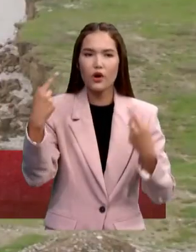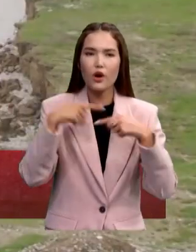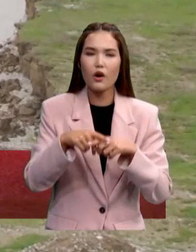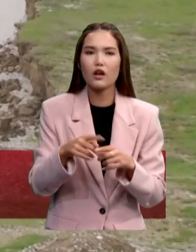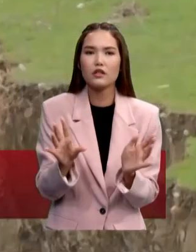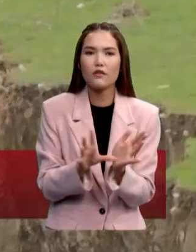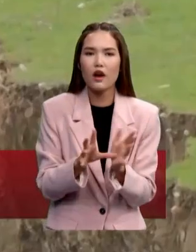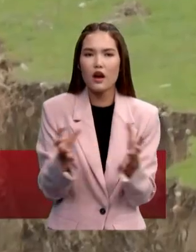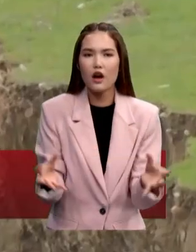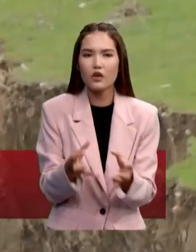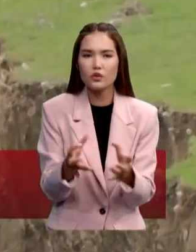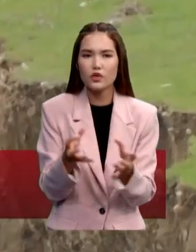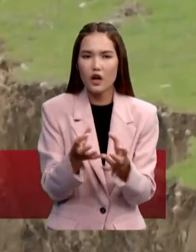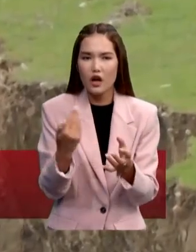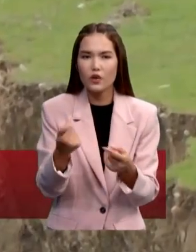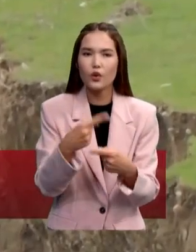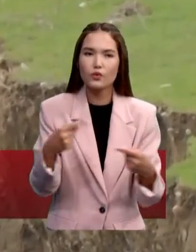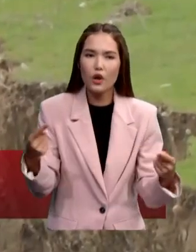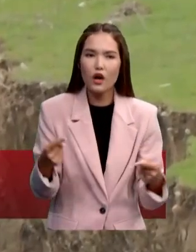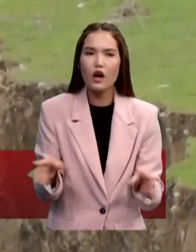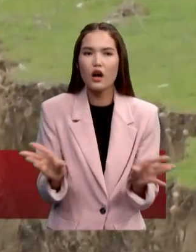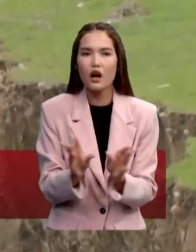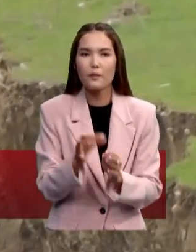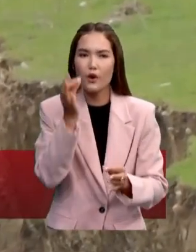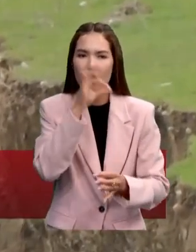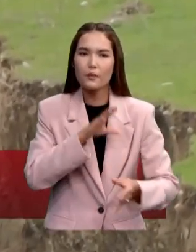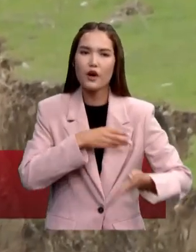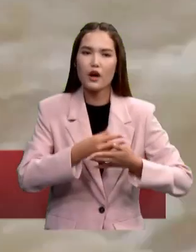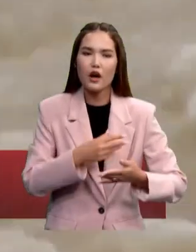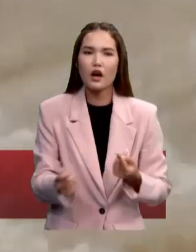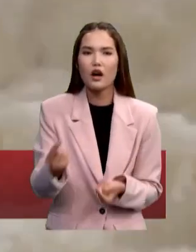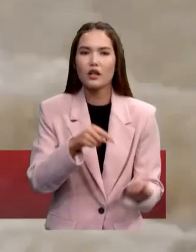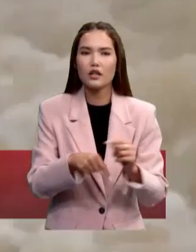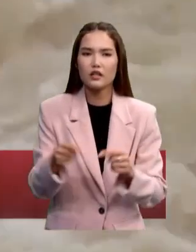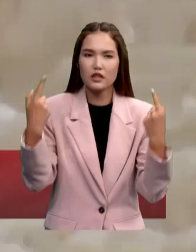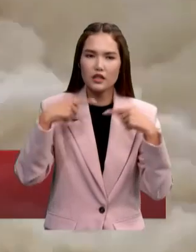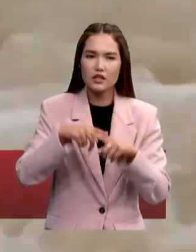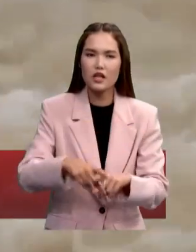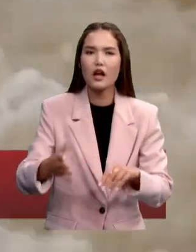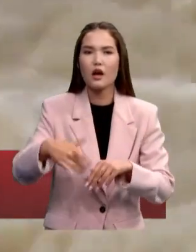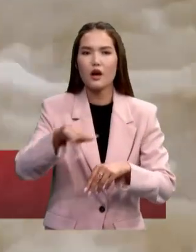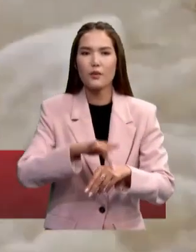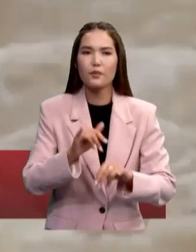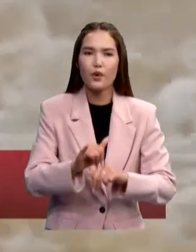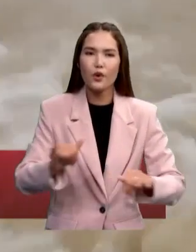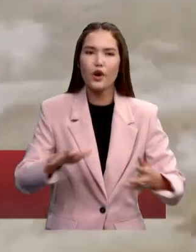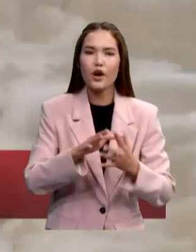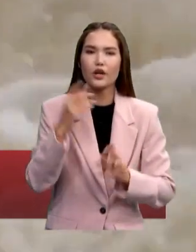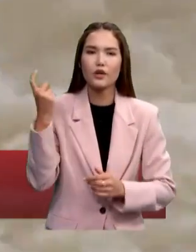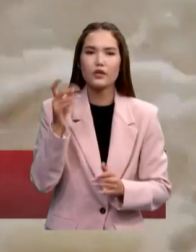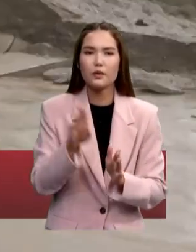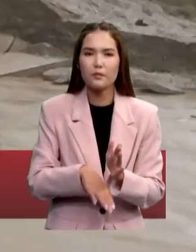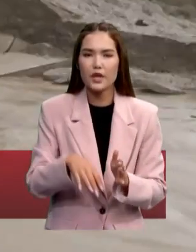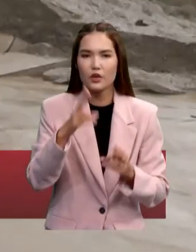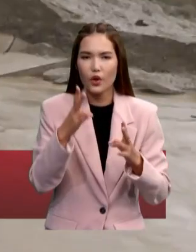влагосберегающих технологий. Другой вариант – проводить обмен опытом по посеву и технологиям со странами, где развито сельское хозяйство без ущерба